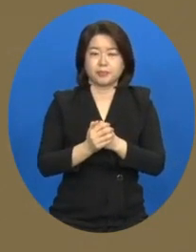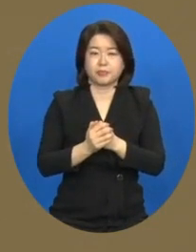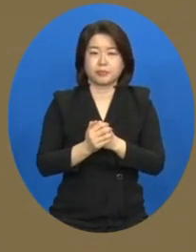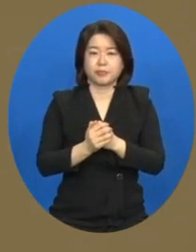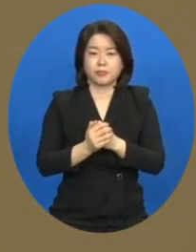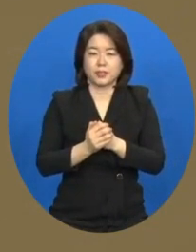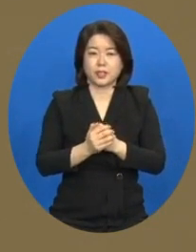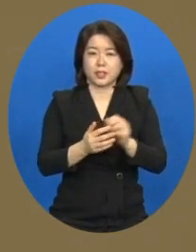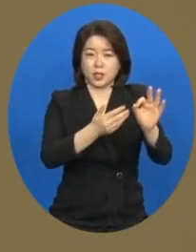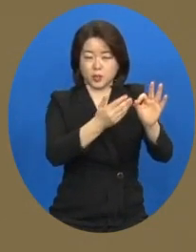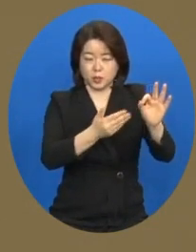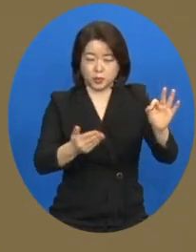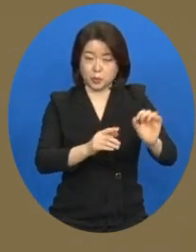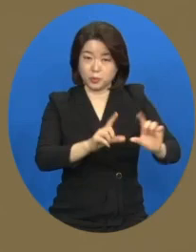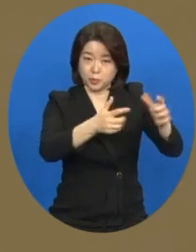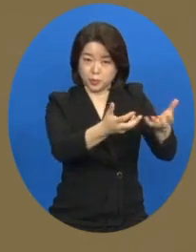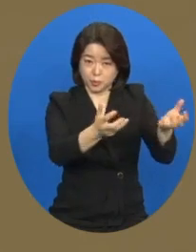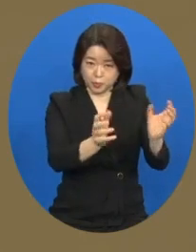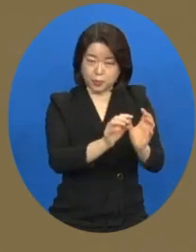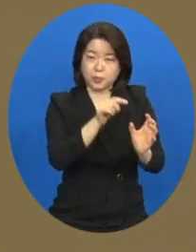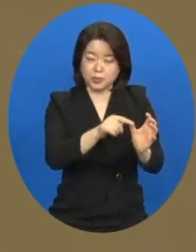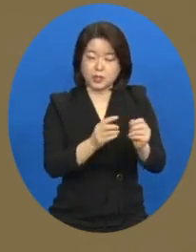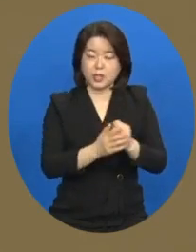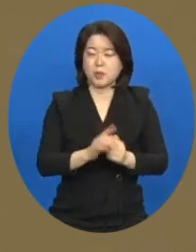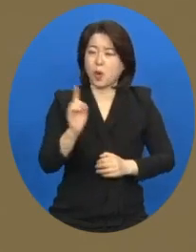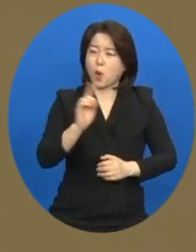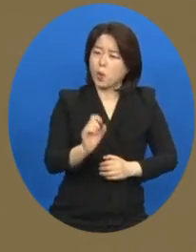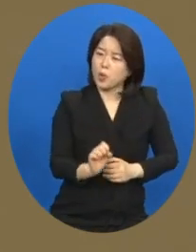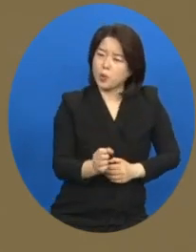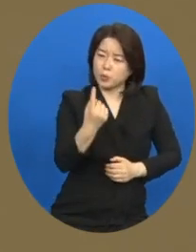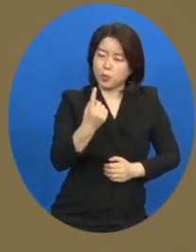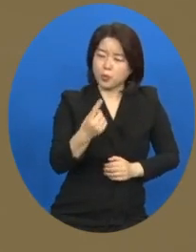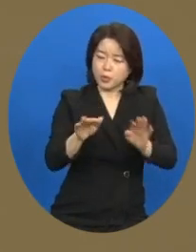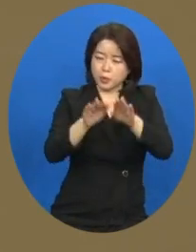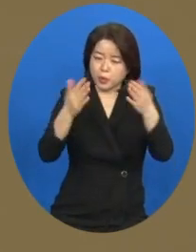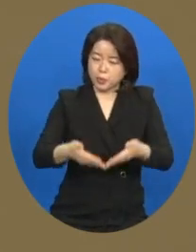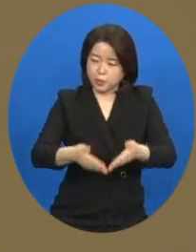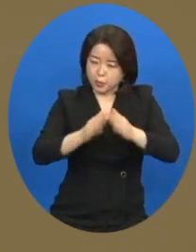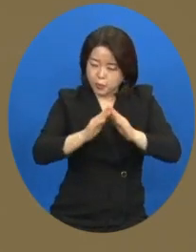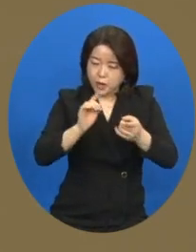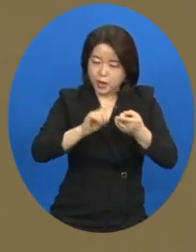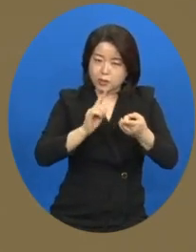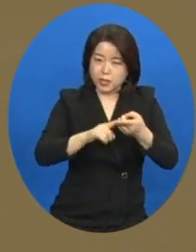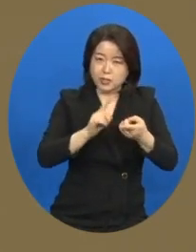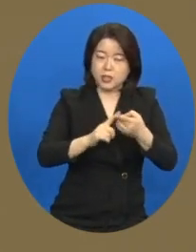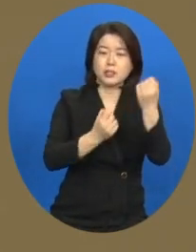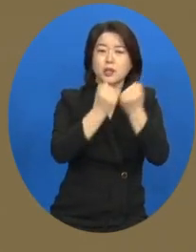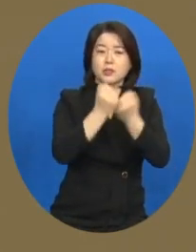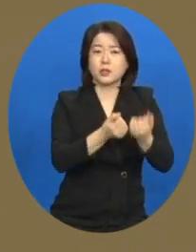사람들이 자신들이 어떤 동기로 단을 쌓은 것을 설명하는데